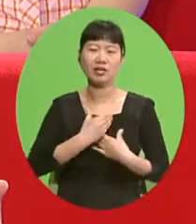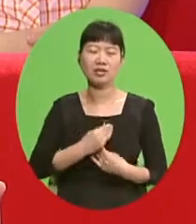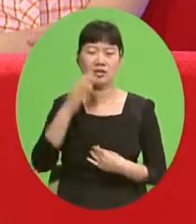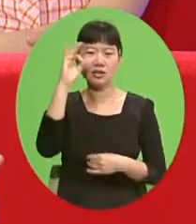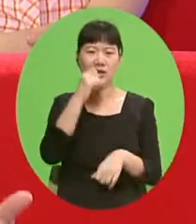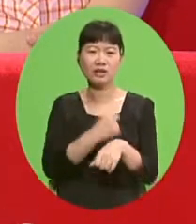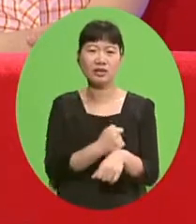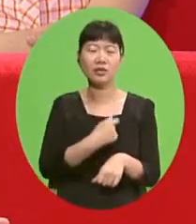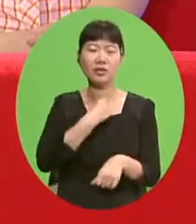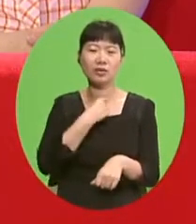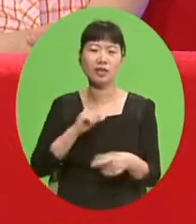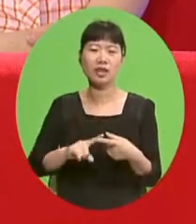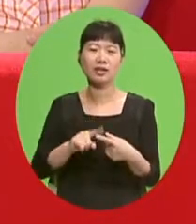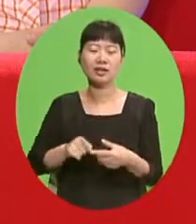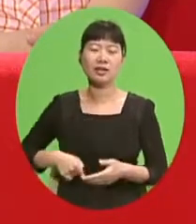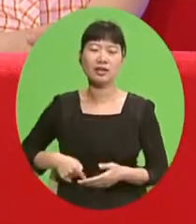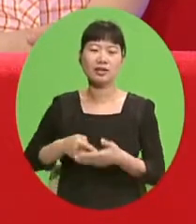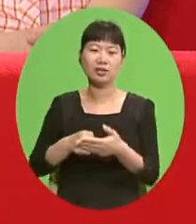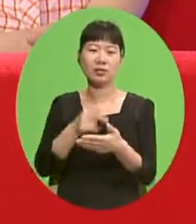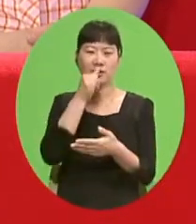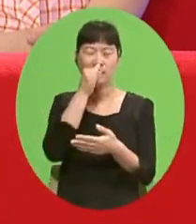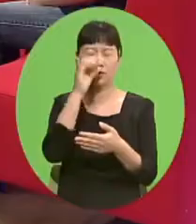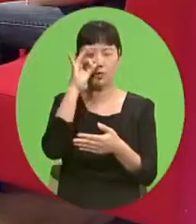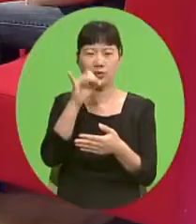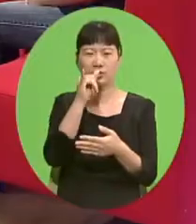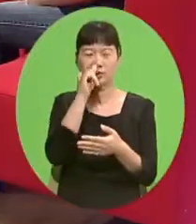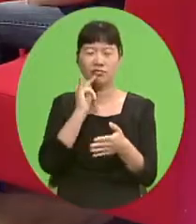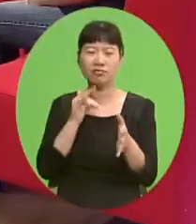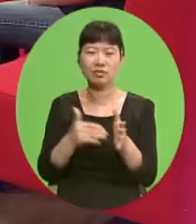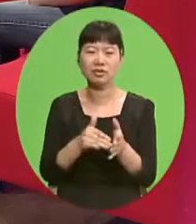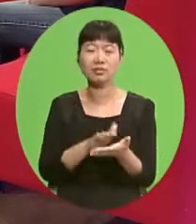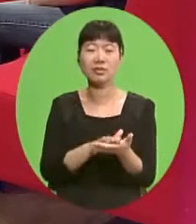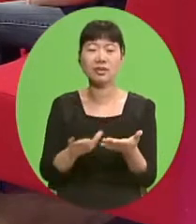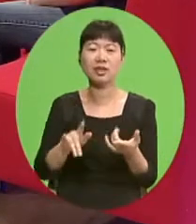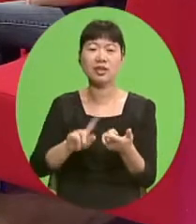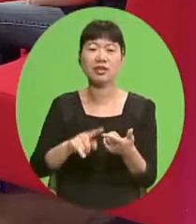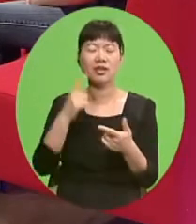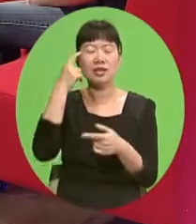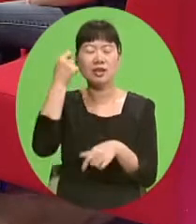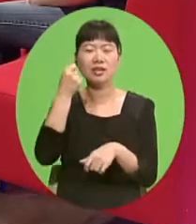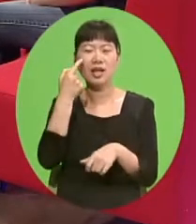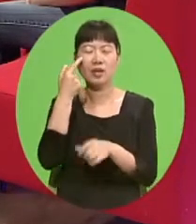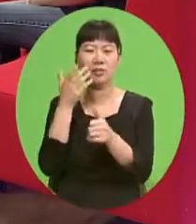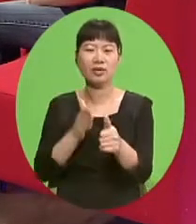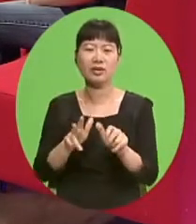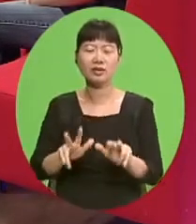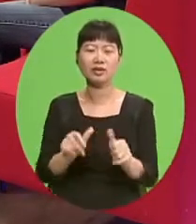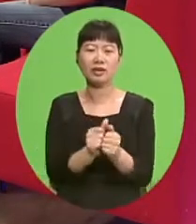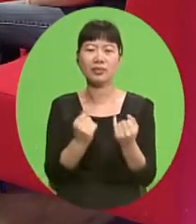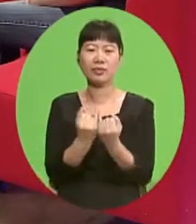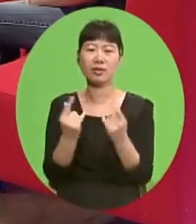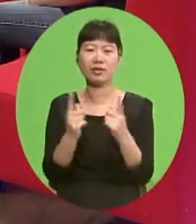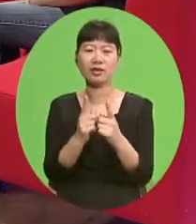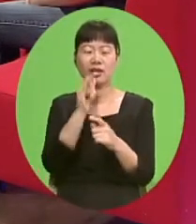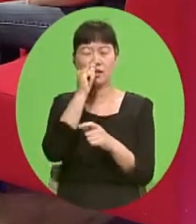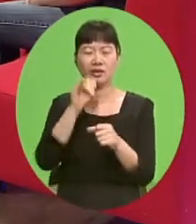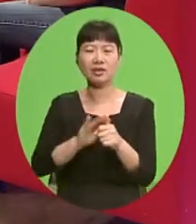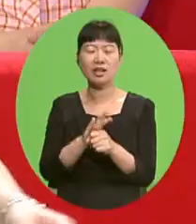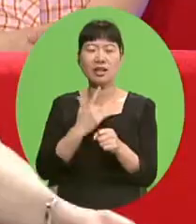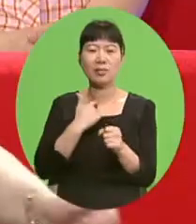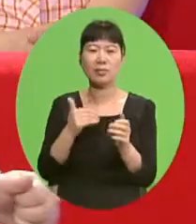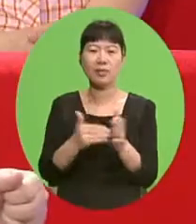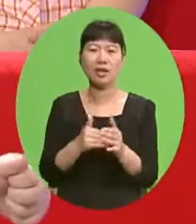찾으려고 하는 나름의 좀 의도가 있다고 볼 수가 있어요. 그래서 왜 우리 이런 생각 해보자고요. 우리 이 남녀가 만나 서로